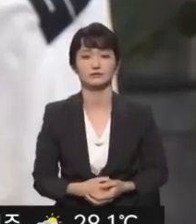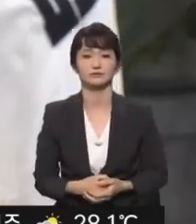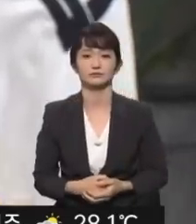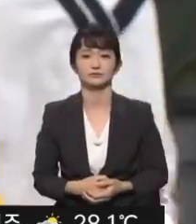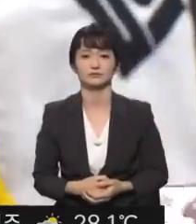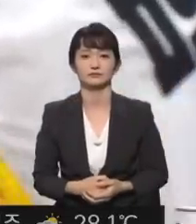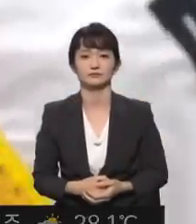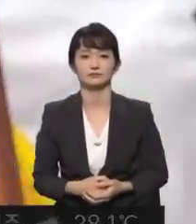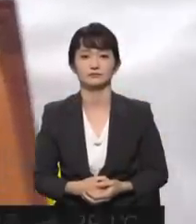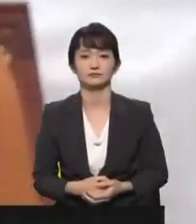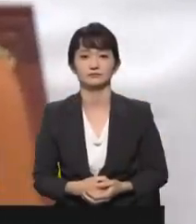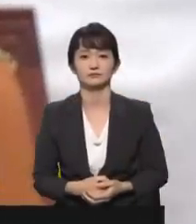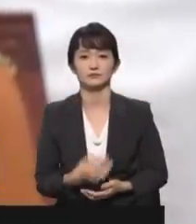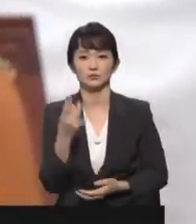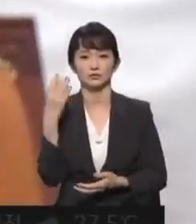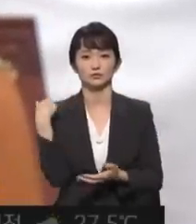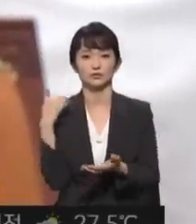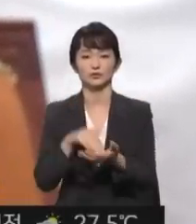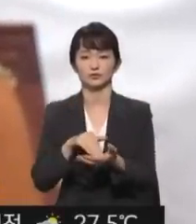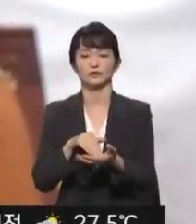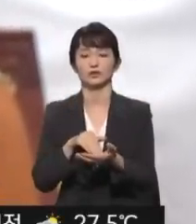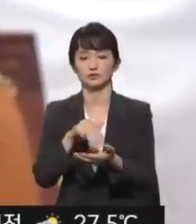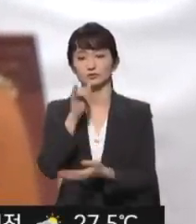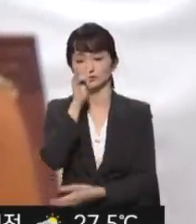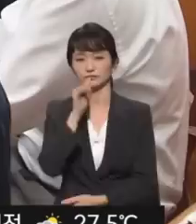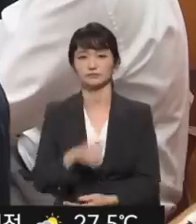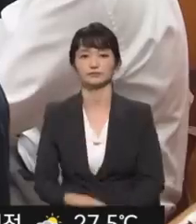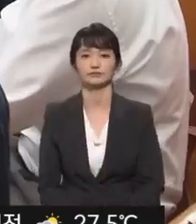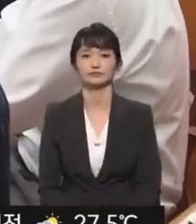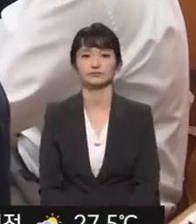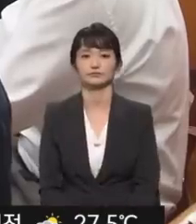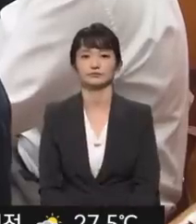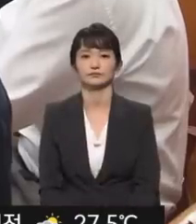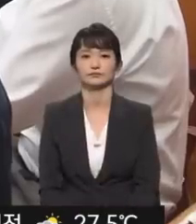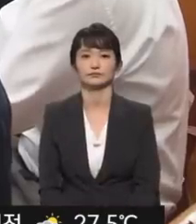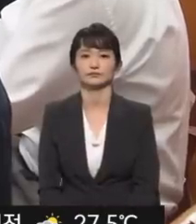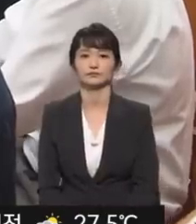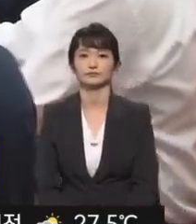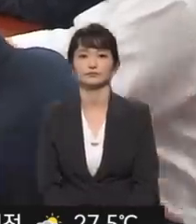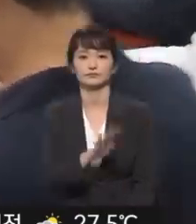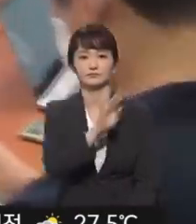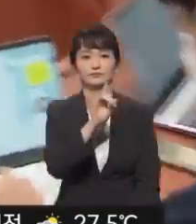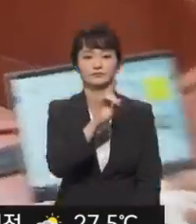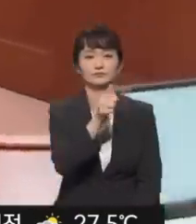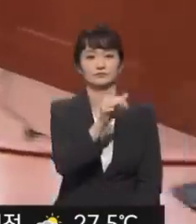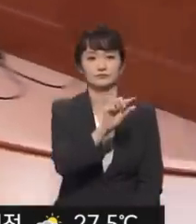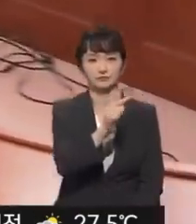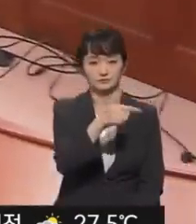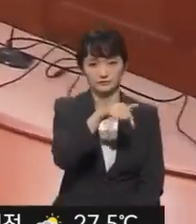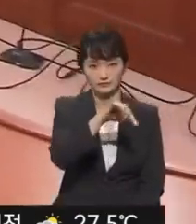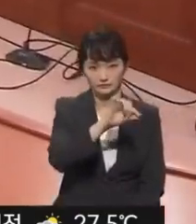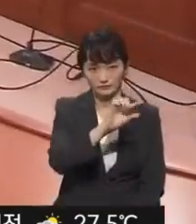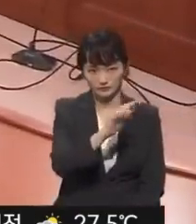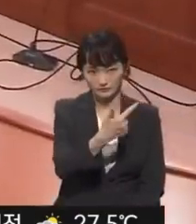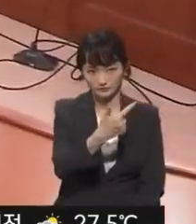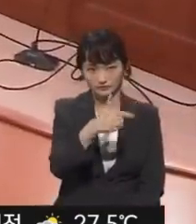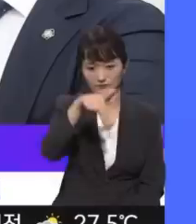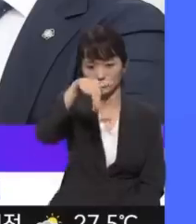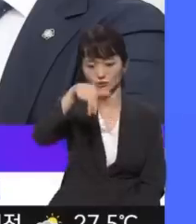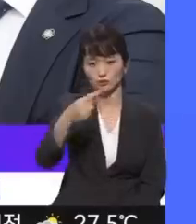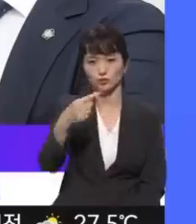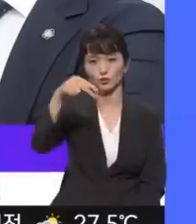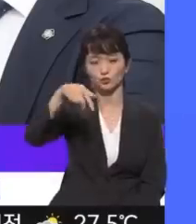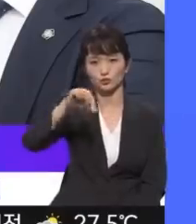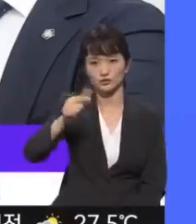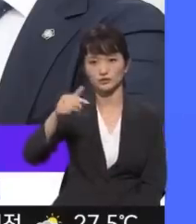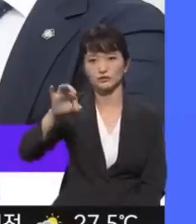거거든요 이런거 원상복구 못할 이유가 전혀 없다 이렇게 권 성북구 라고 말씀하셨는데 에서 배현진 전체 9위 원 조수진 전체